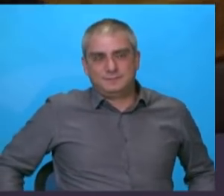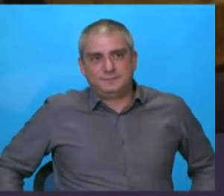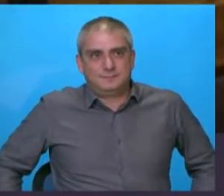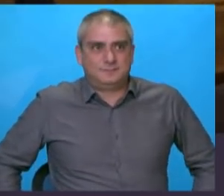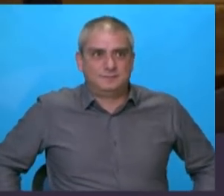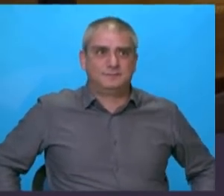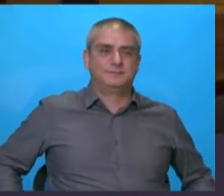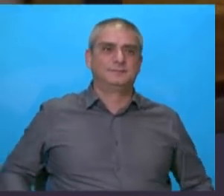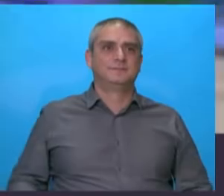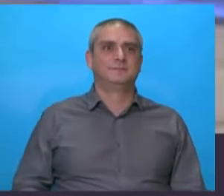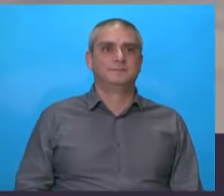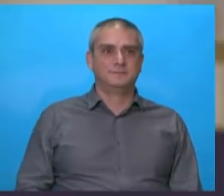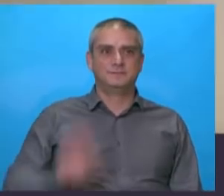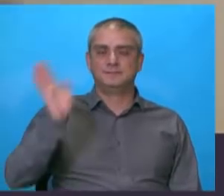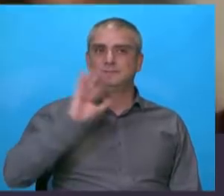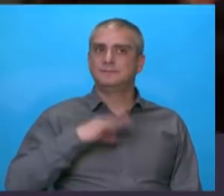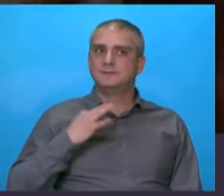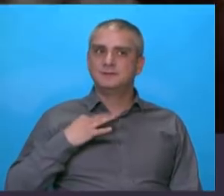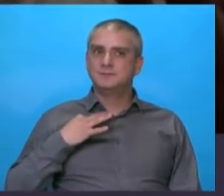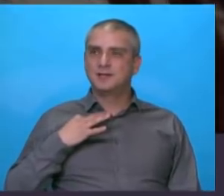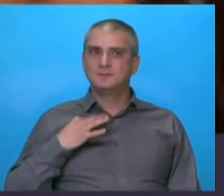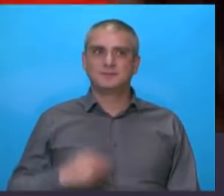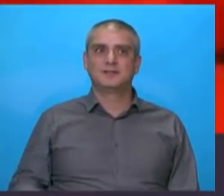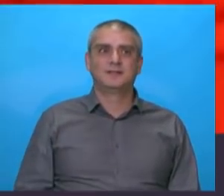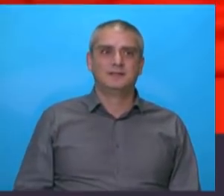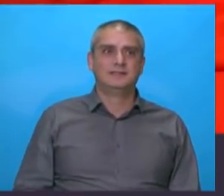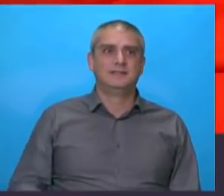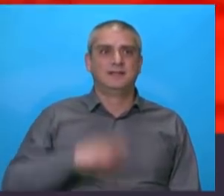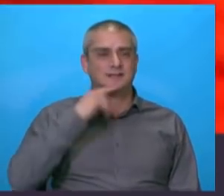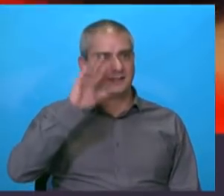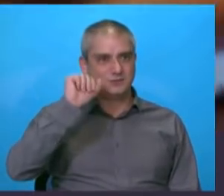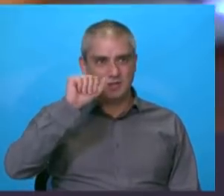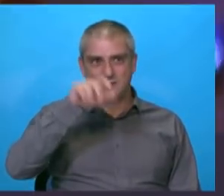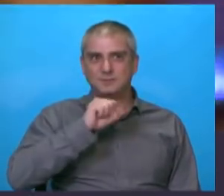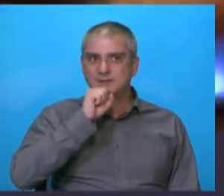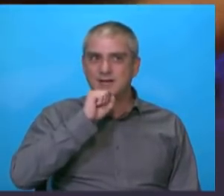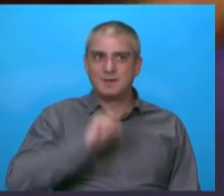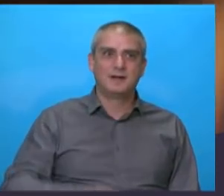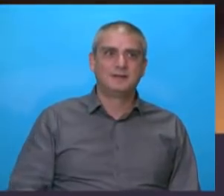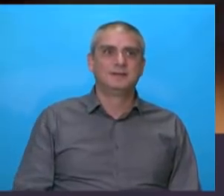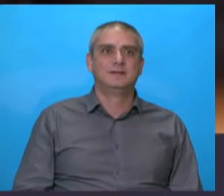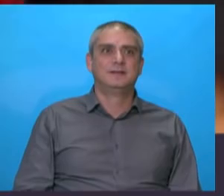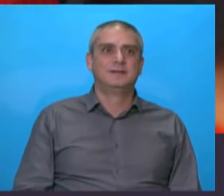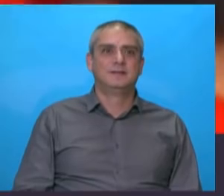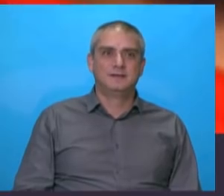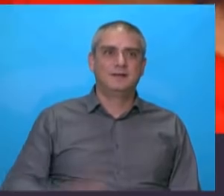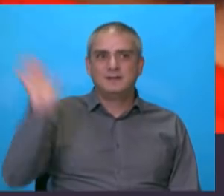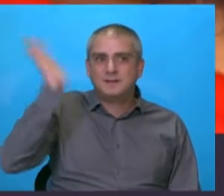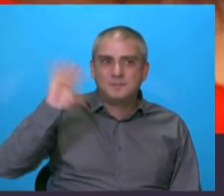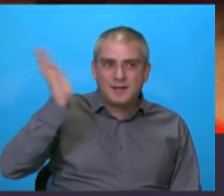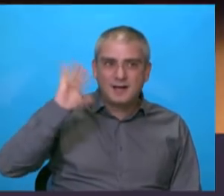היי, פא. היי. פא. לא, לא, לא, לא, יש אוכל. היי, מיכה. מיכה, לא, לא, לא,